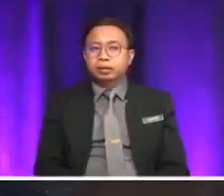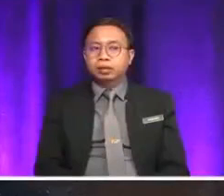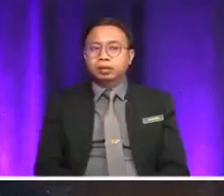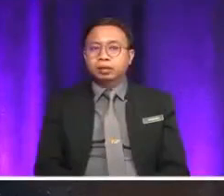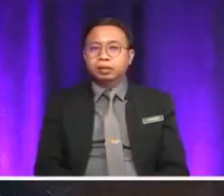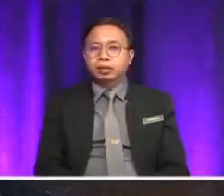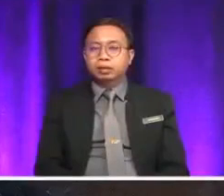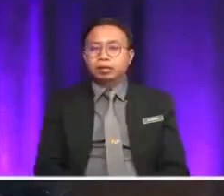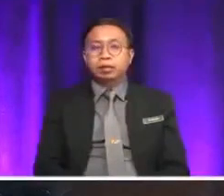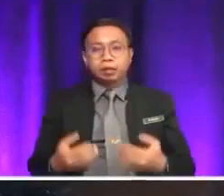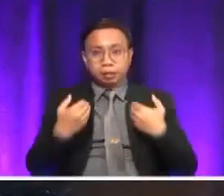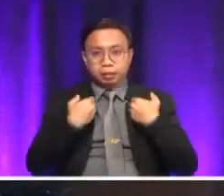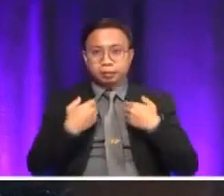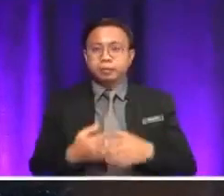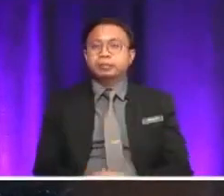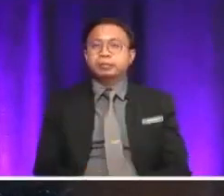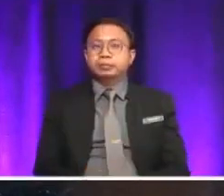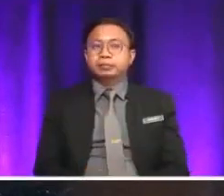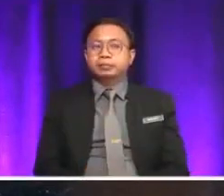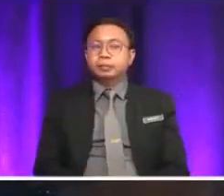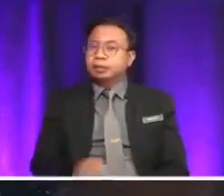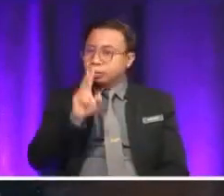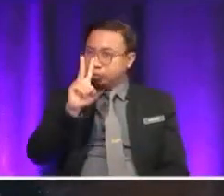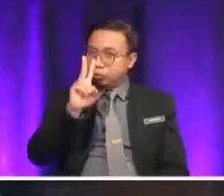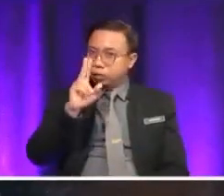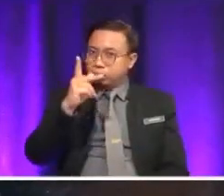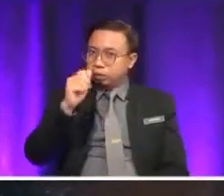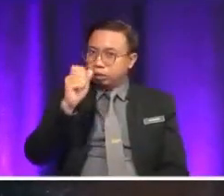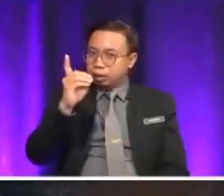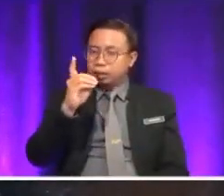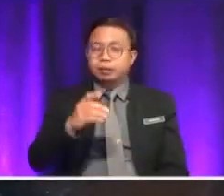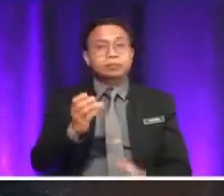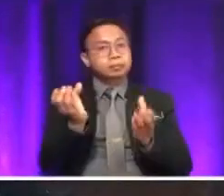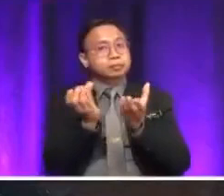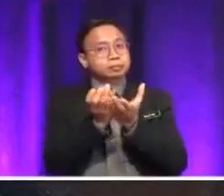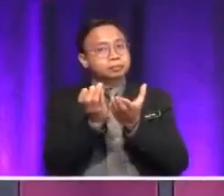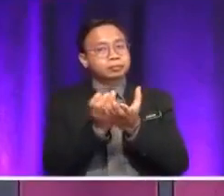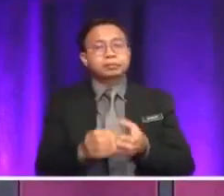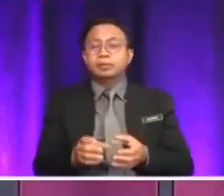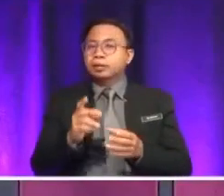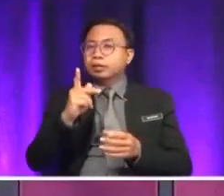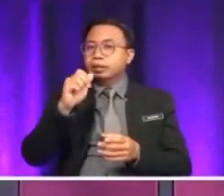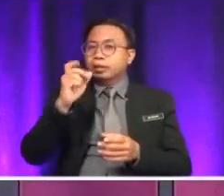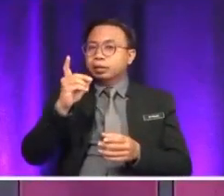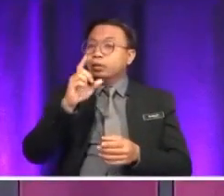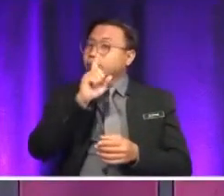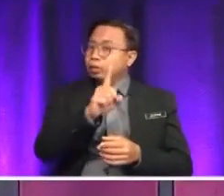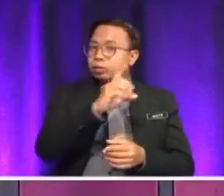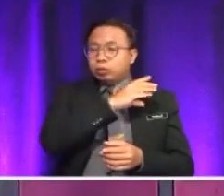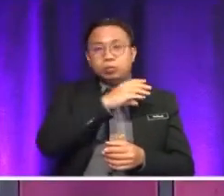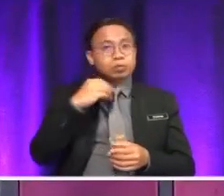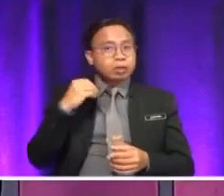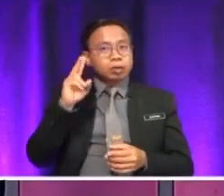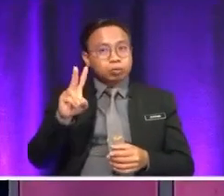Kad, okey, boleh. Okey, saya ada 2 kad kat sini. Okey, kad 1 dan kad 2. Okey. Okey,